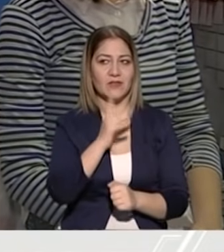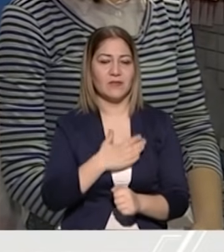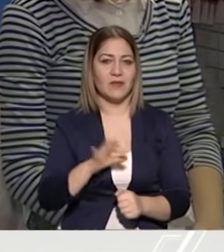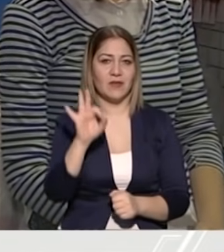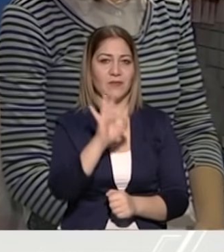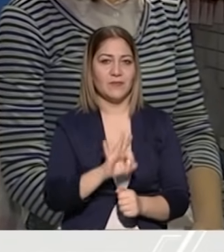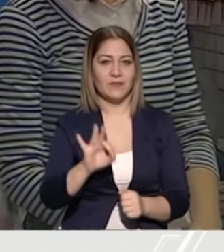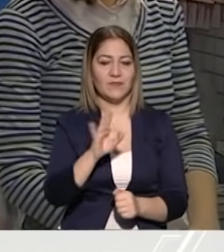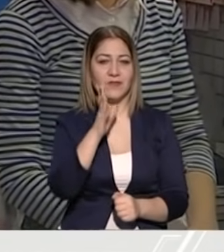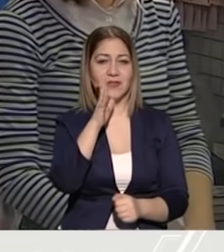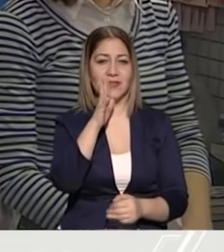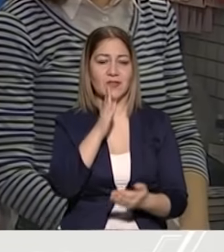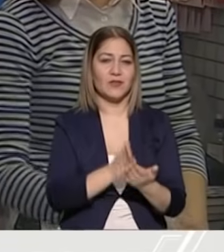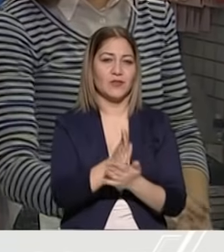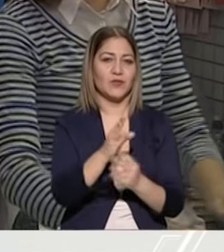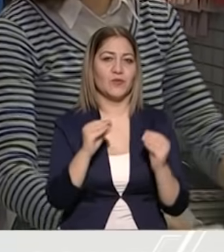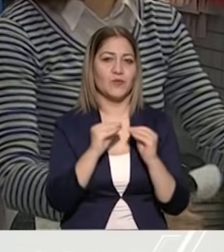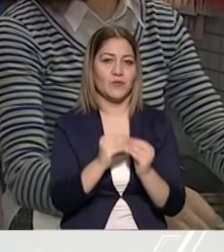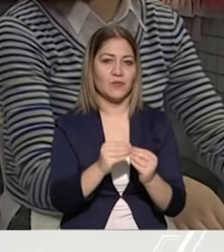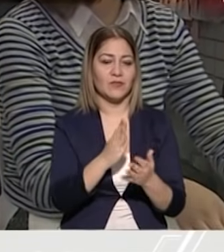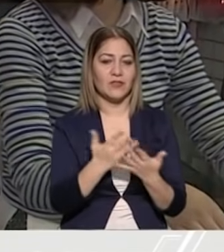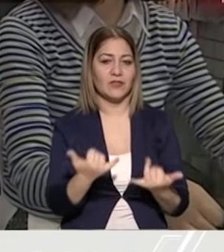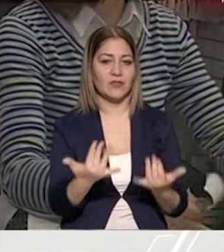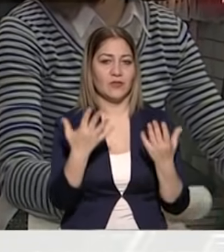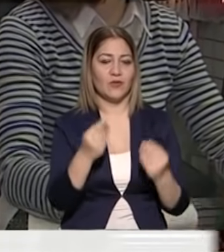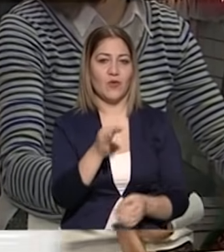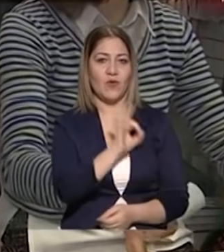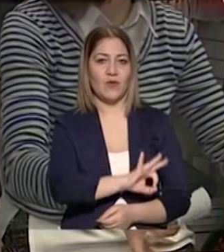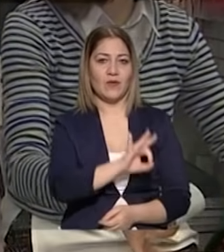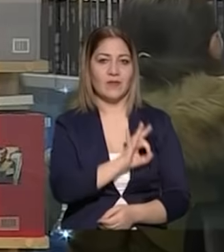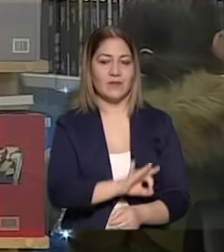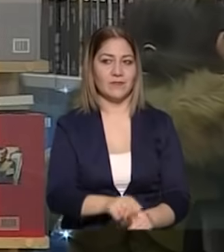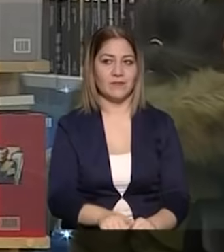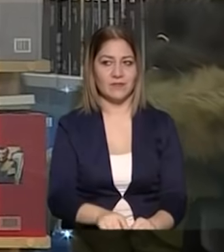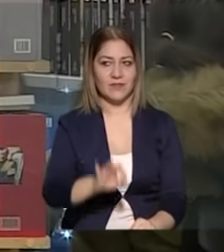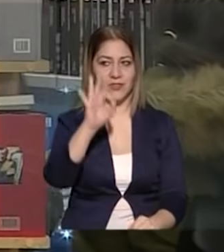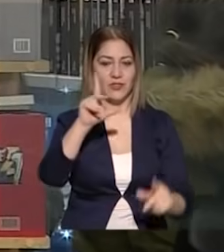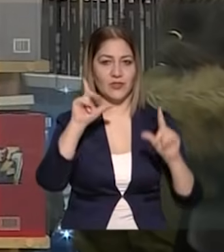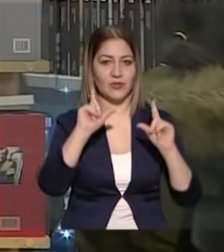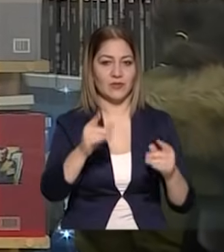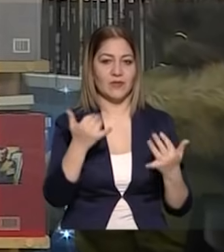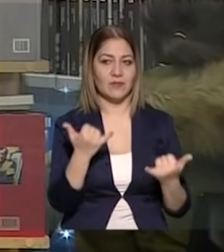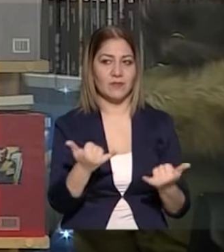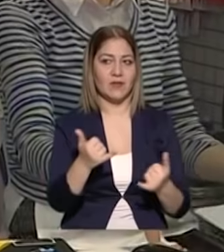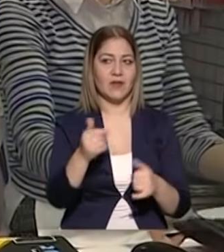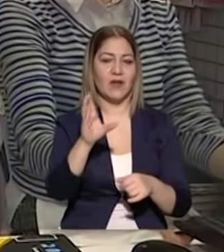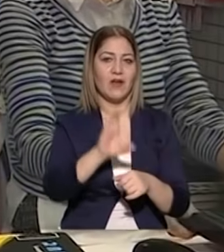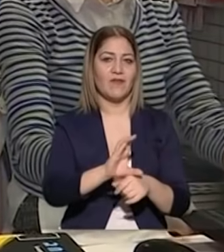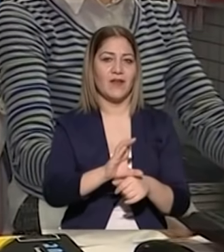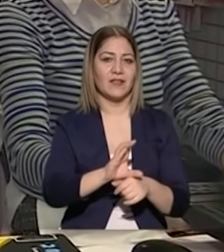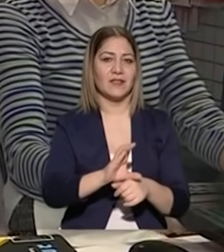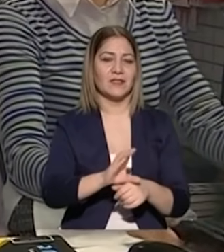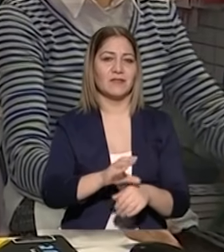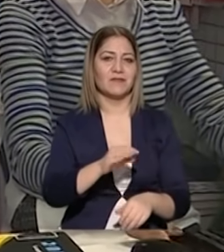համար եւ դարիներու ավանդություն գա այս հատկապես այսօր օկտեմբերին վիլլայս զեղջերեն, հիմա ալ ավելի բարդատրված